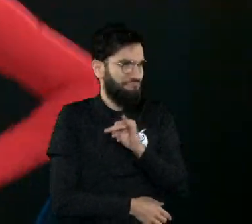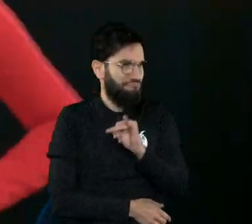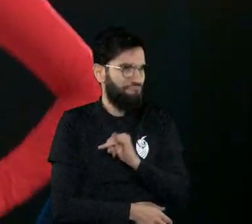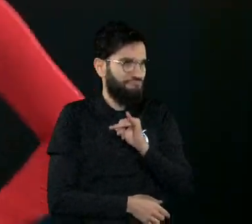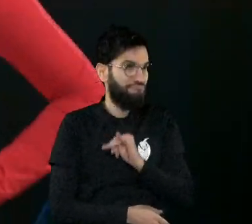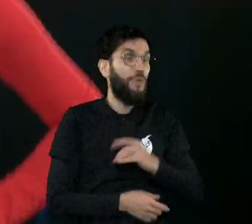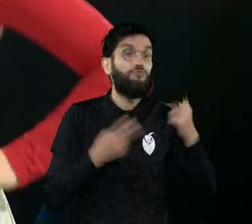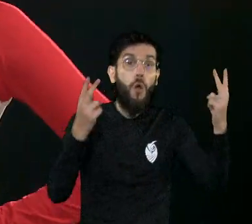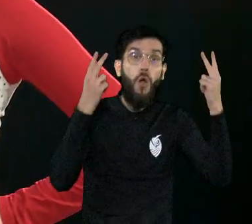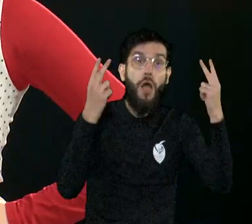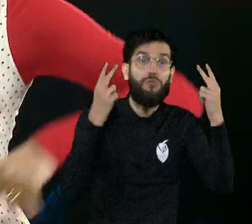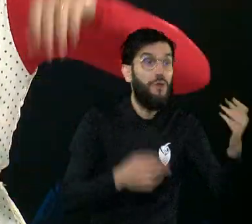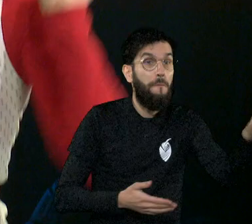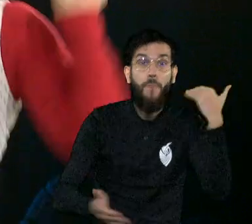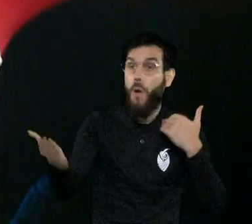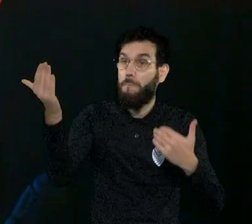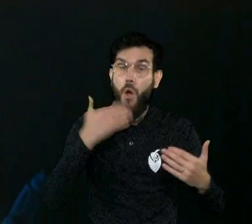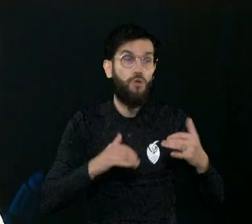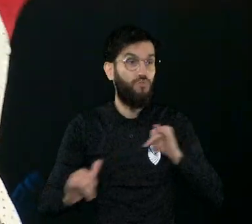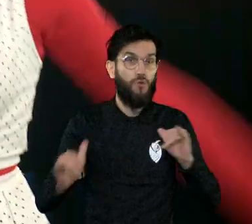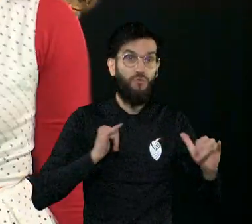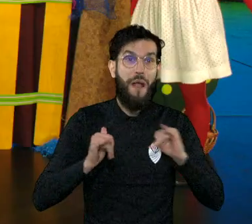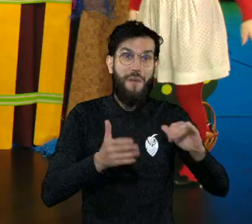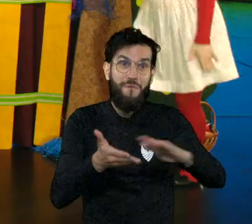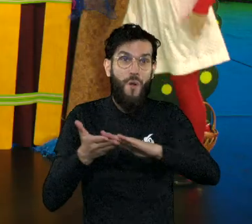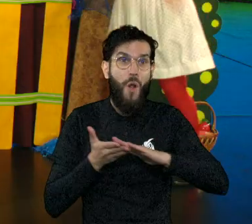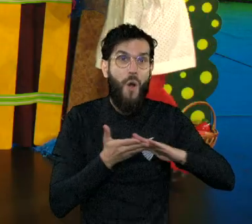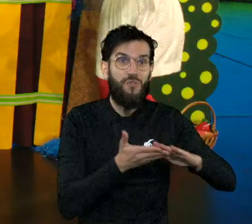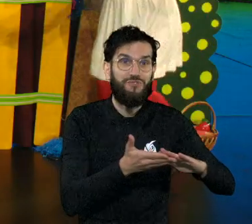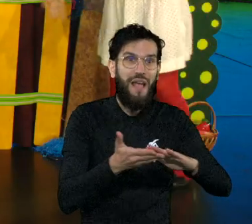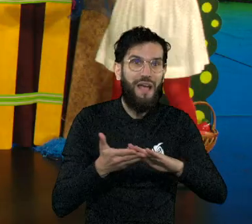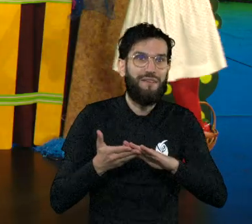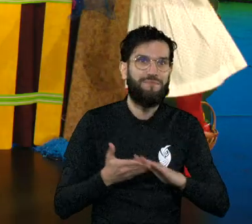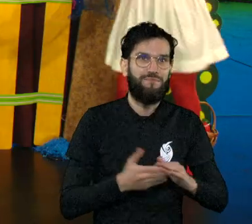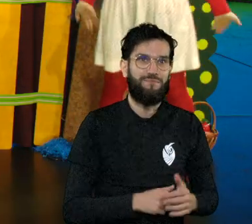prehrať, hlavne poď športovať.